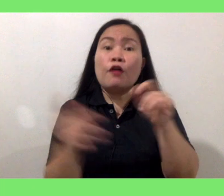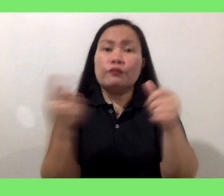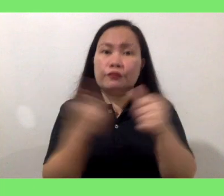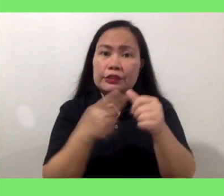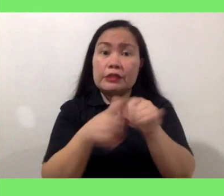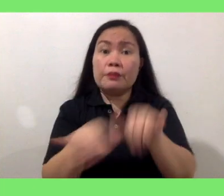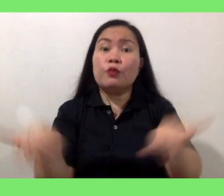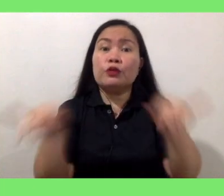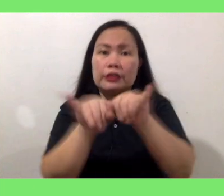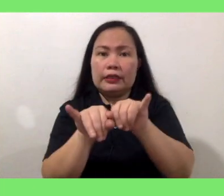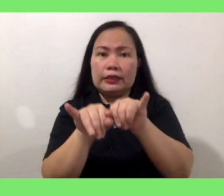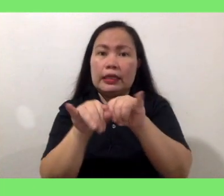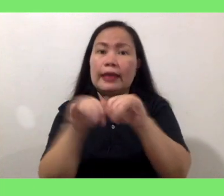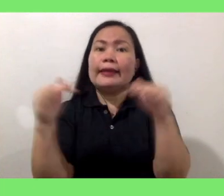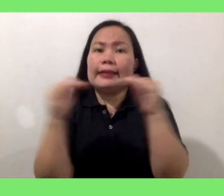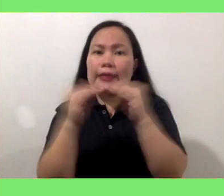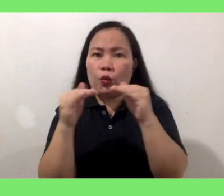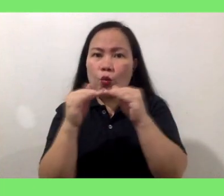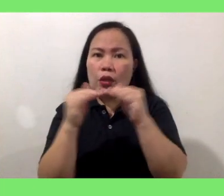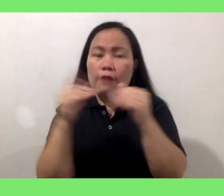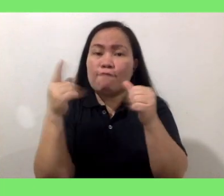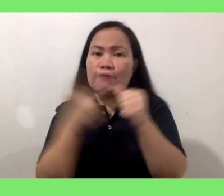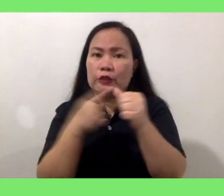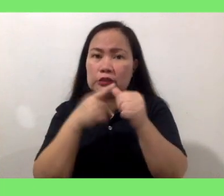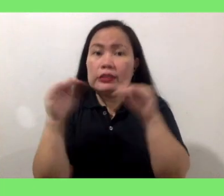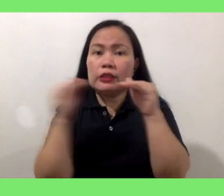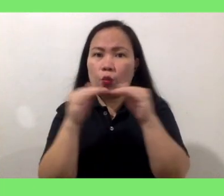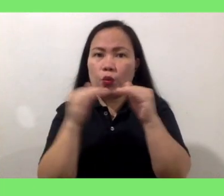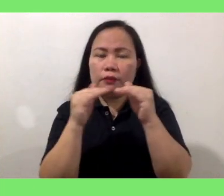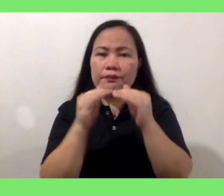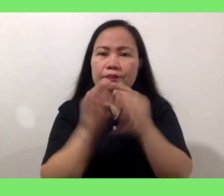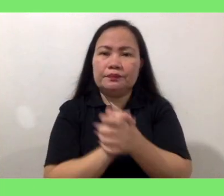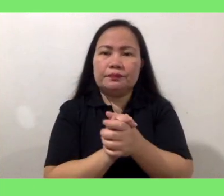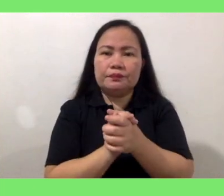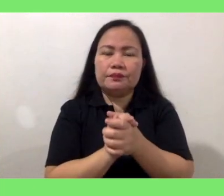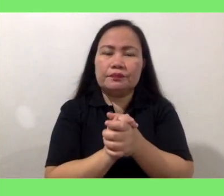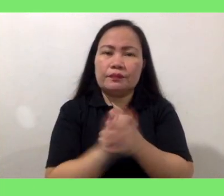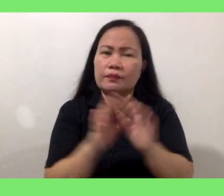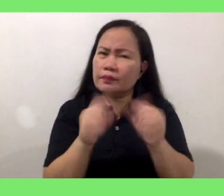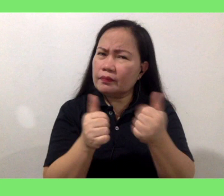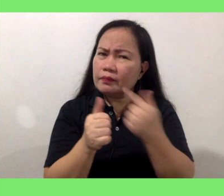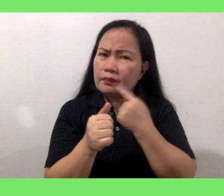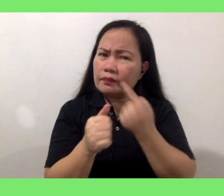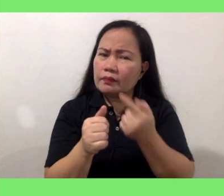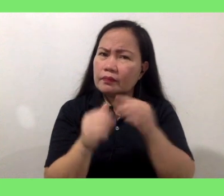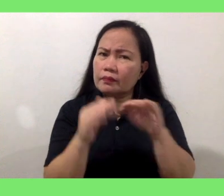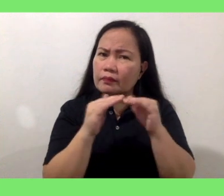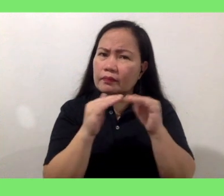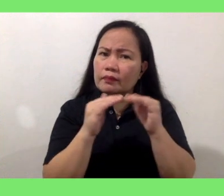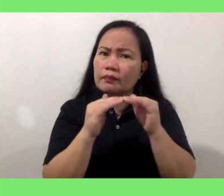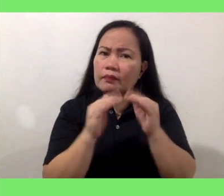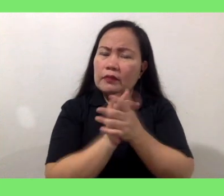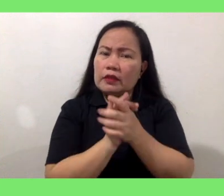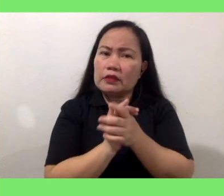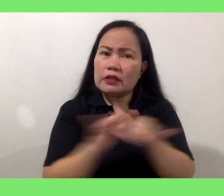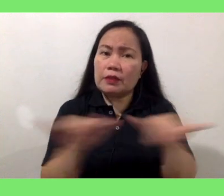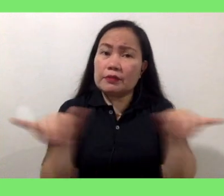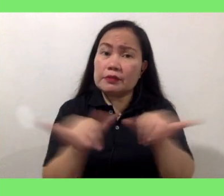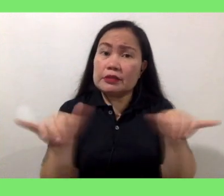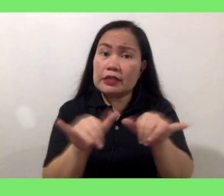na congruent segments if they are not equal. So paano mo sasabihin equal sila? So